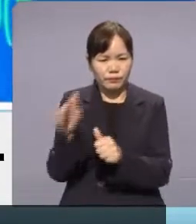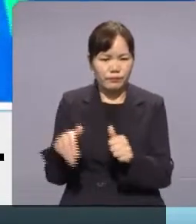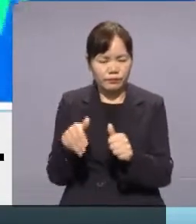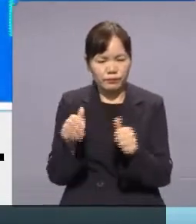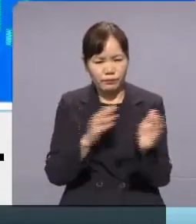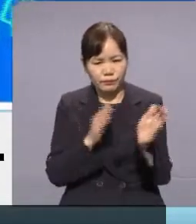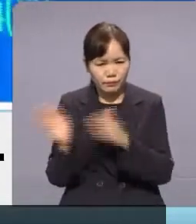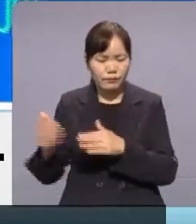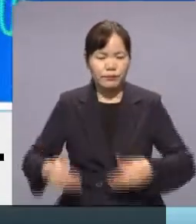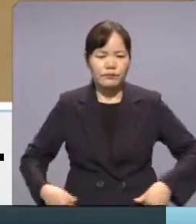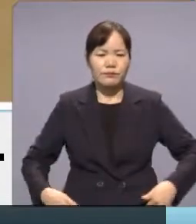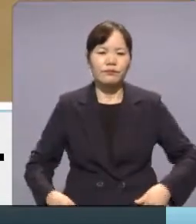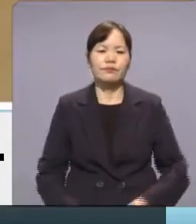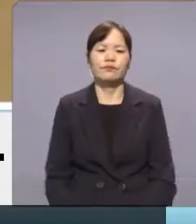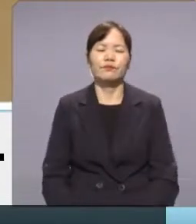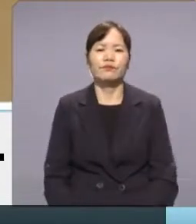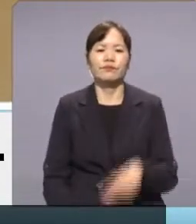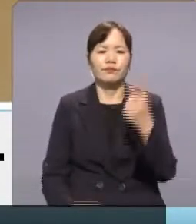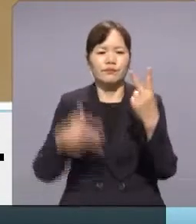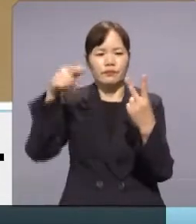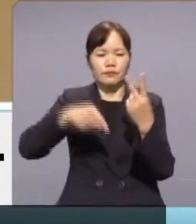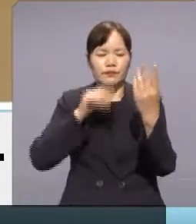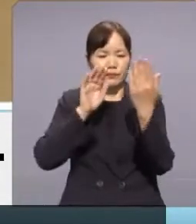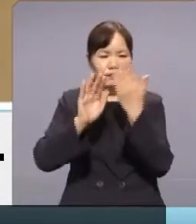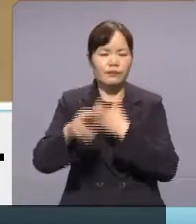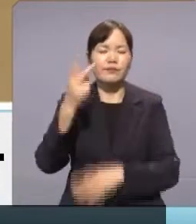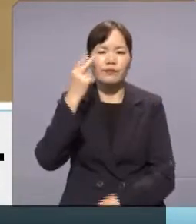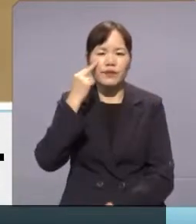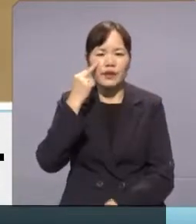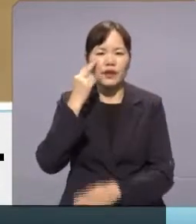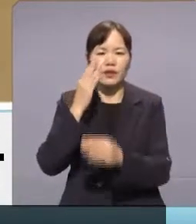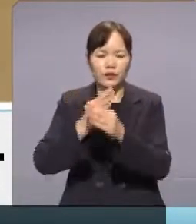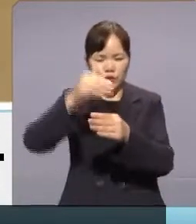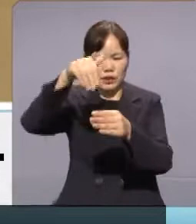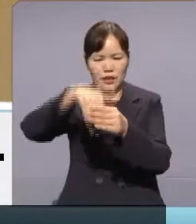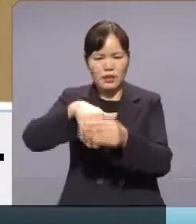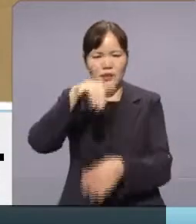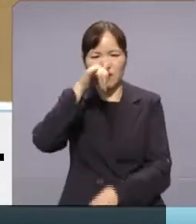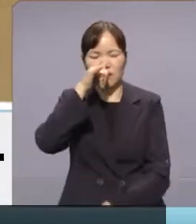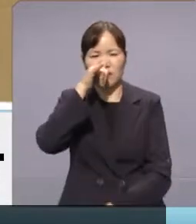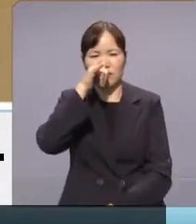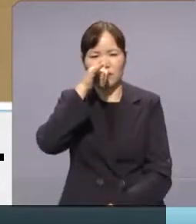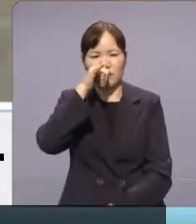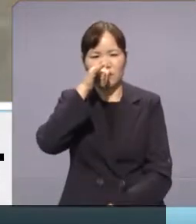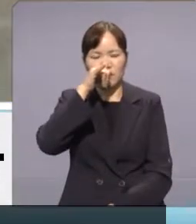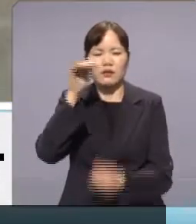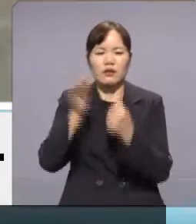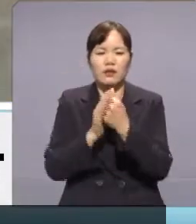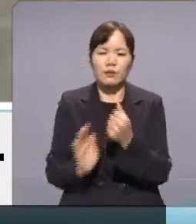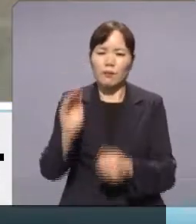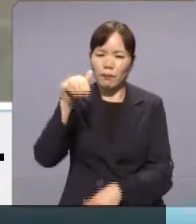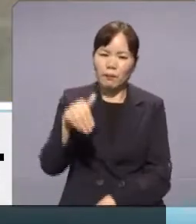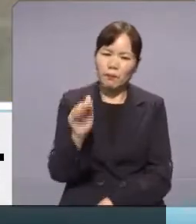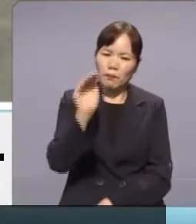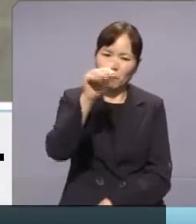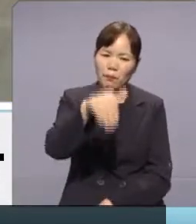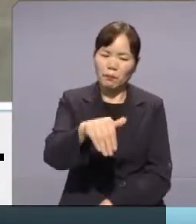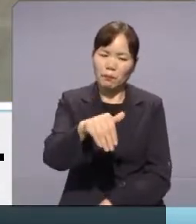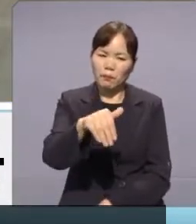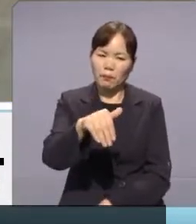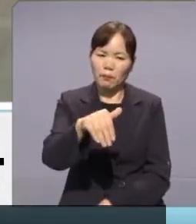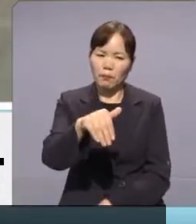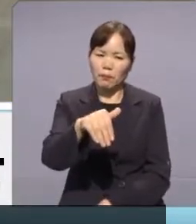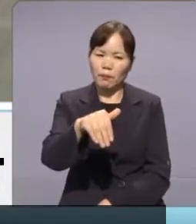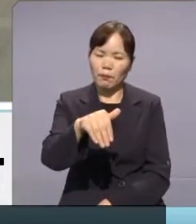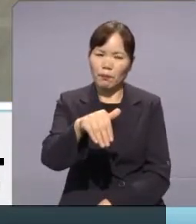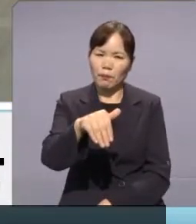특히 지금 뭐 2주 후에는 미국의 중간 선거가 있기 때문에 예. 변동성이 굉장히 지금 뭐